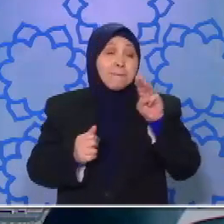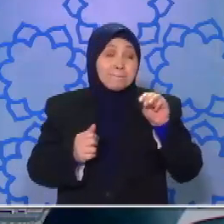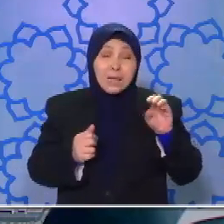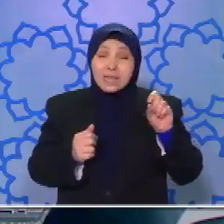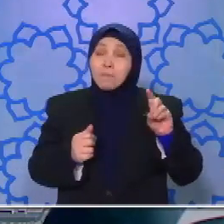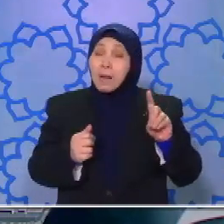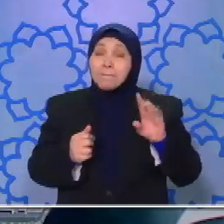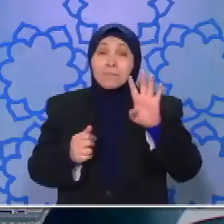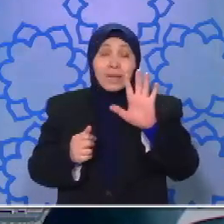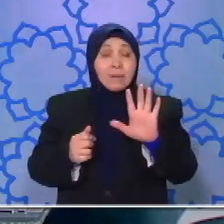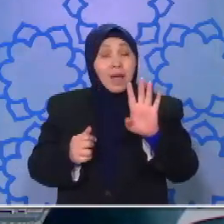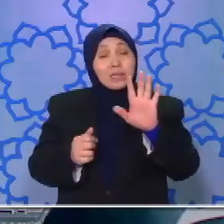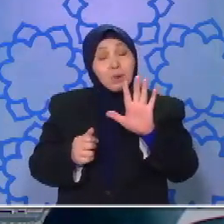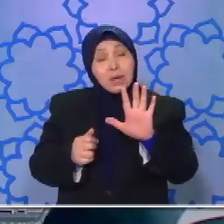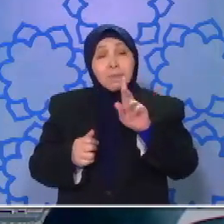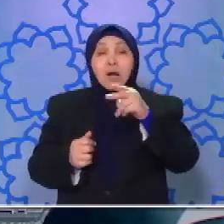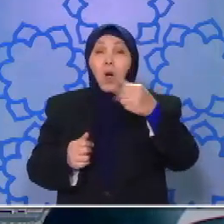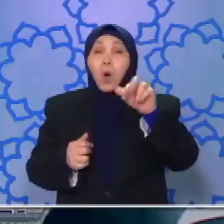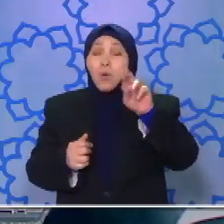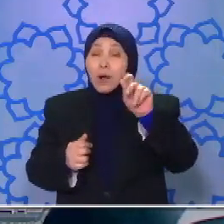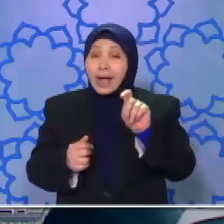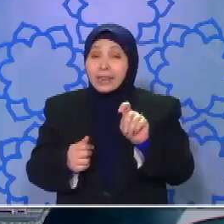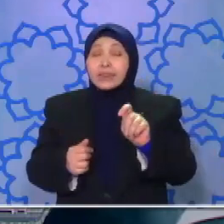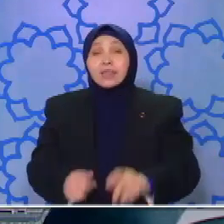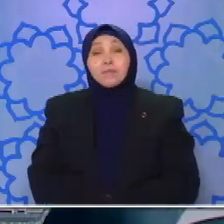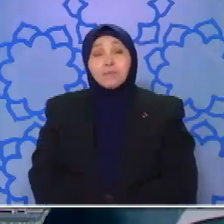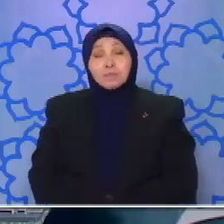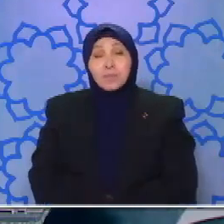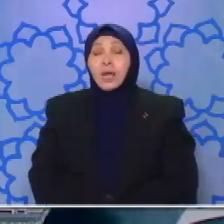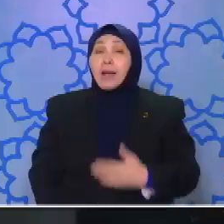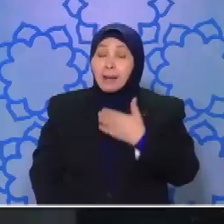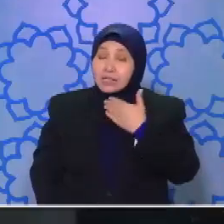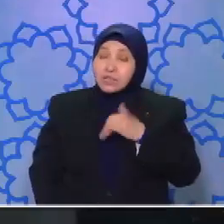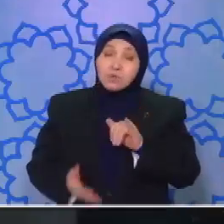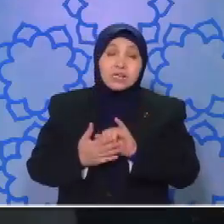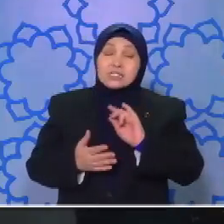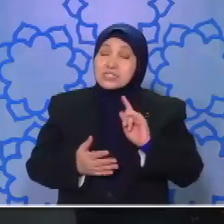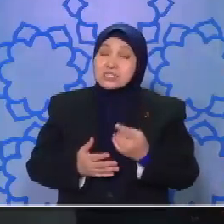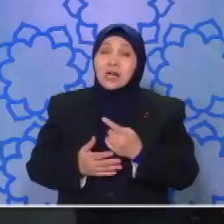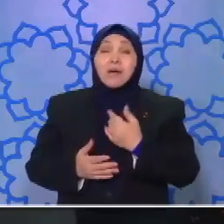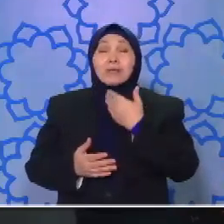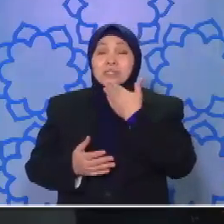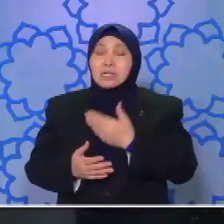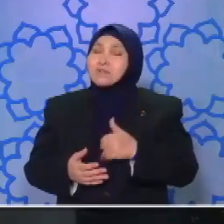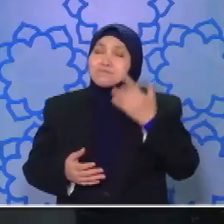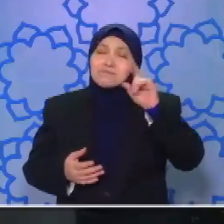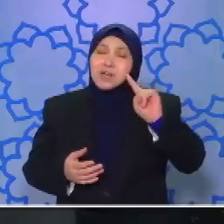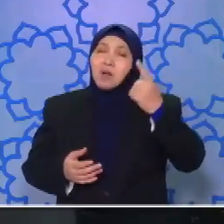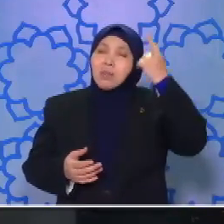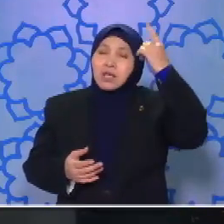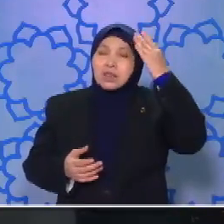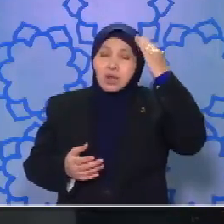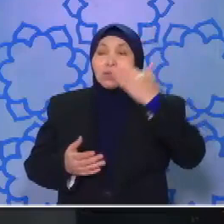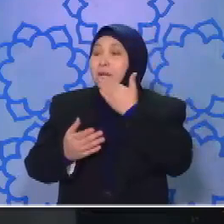4 ataupun 5 harakat. Terima kasih, wallahu a'lam. Baik, terima kasih ucapkan pada Ustaz Tirmizi berkongsi sebentar